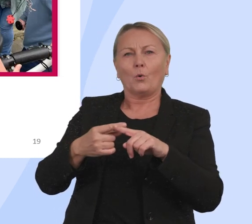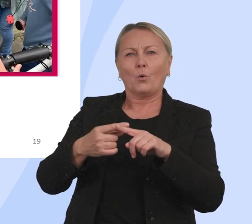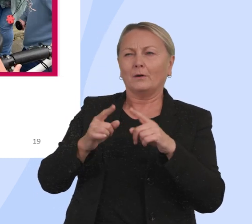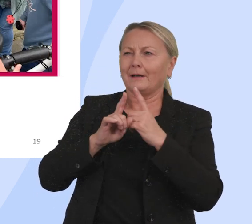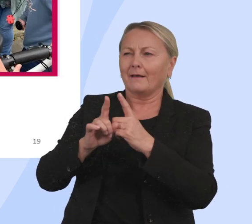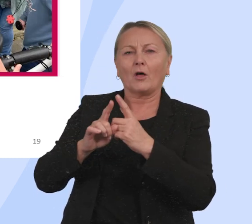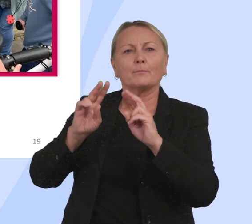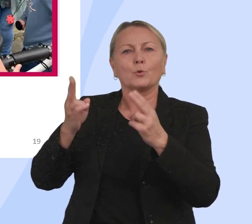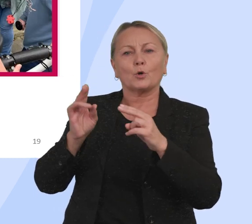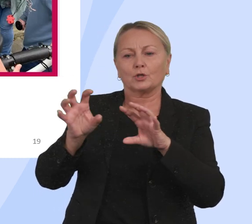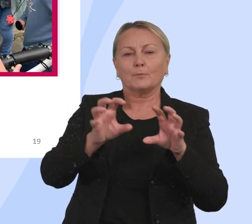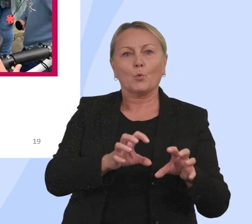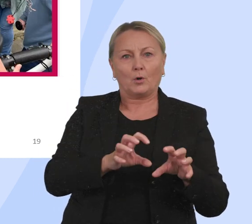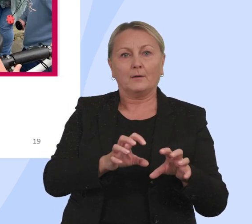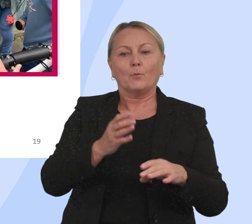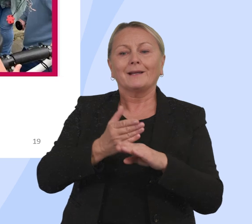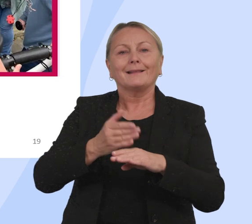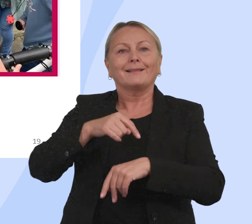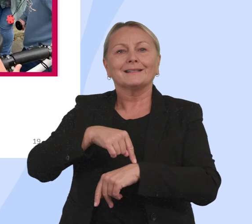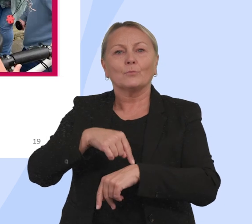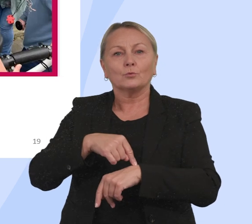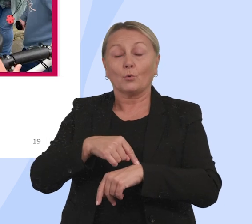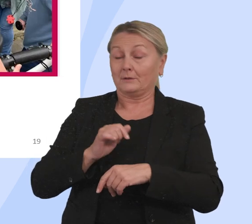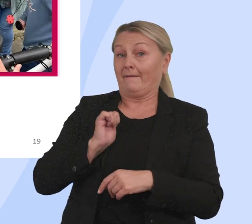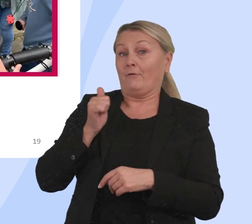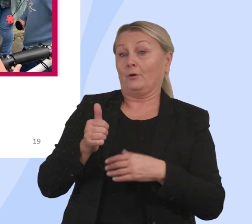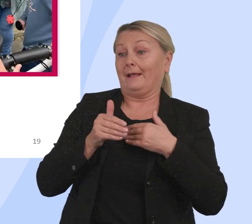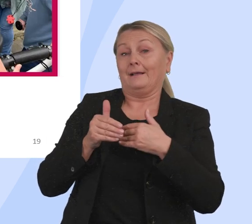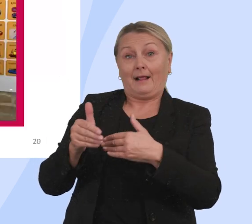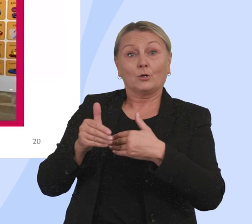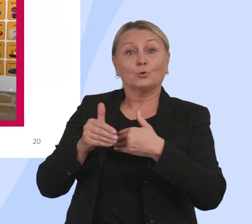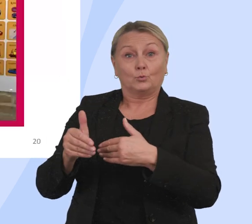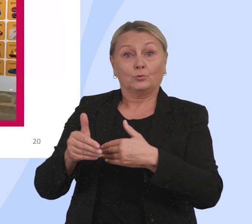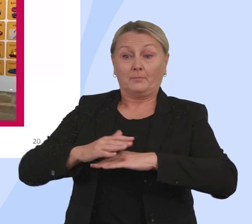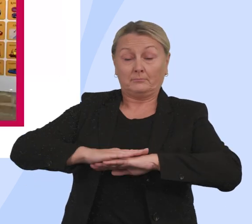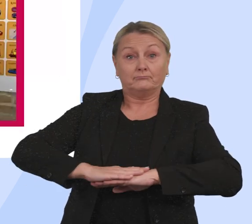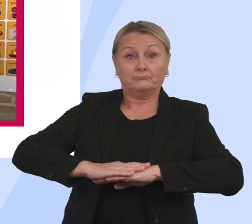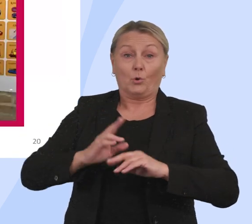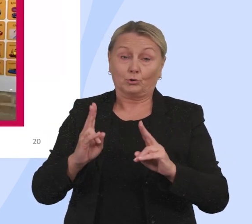tidspunkt. Og selvfølgelig igen relationerne, der ligger under.